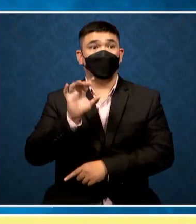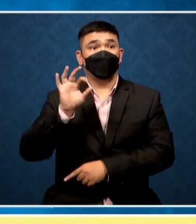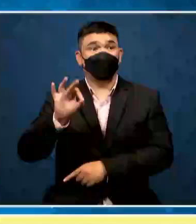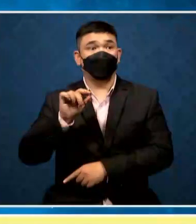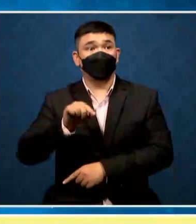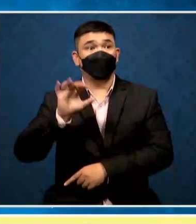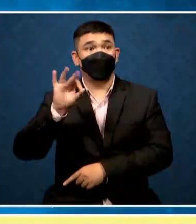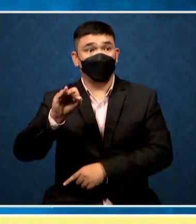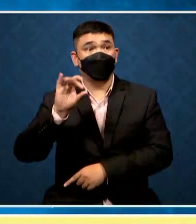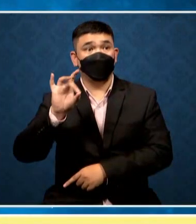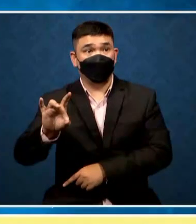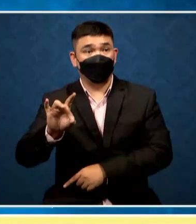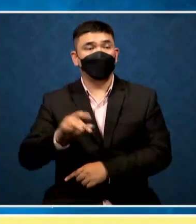ครั